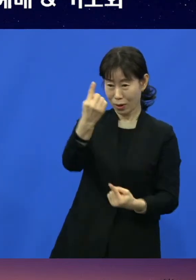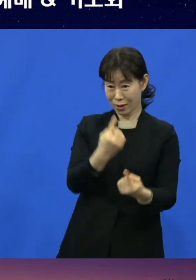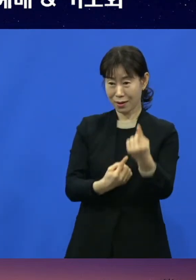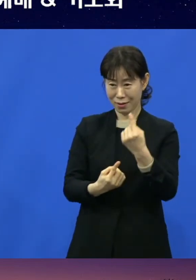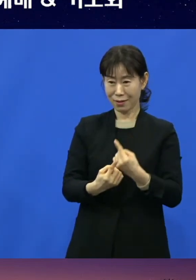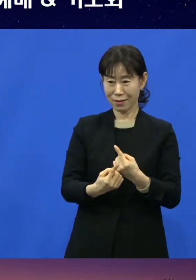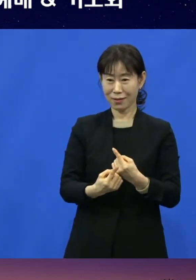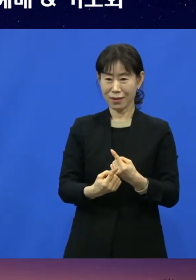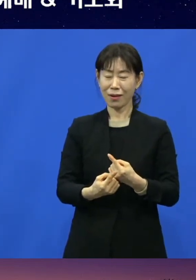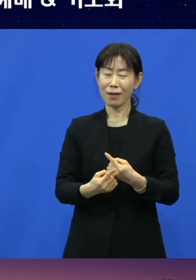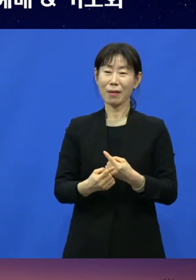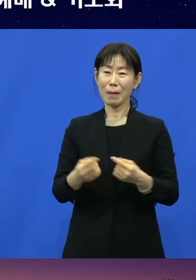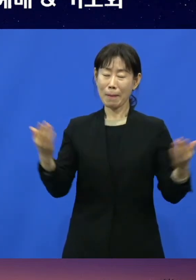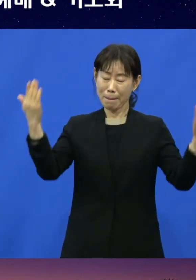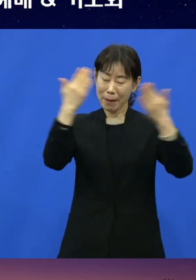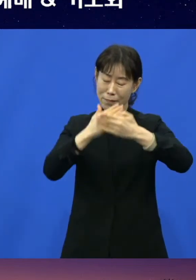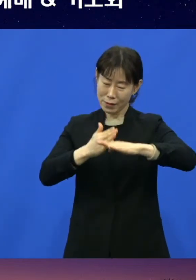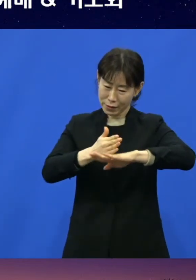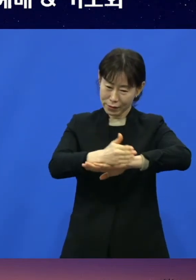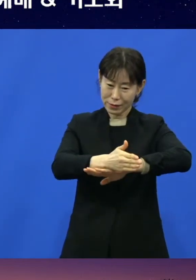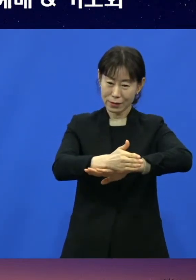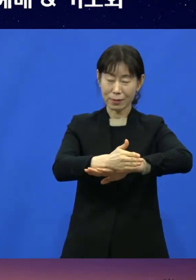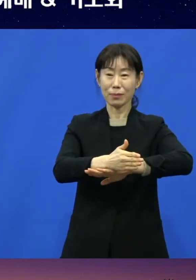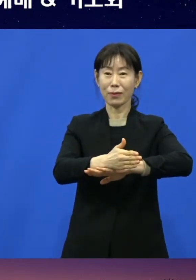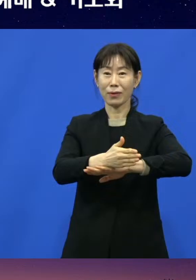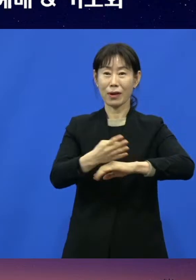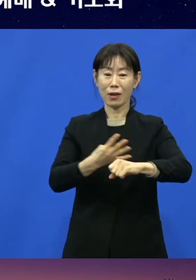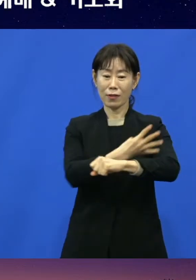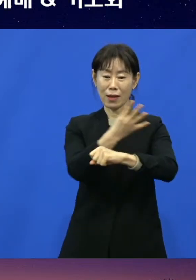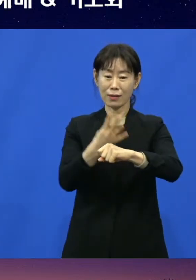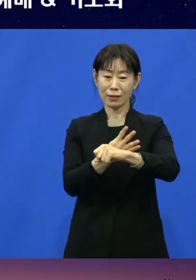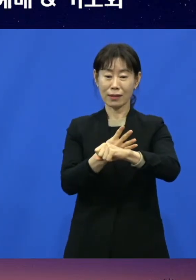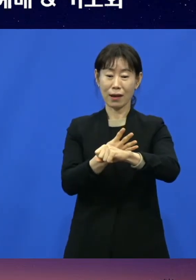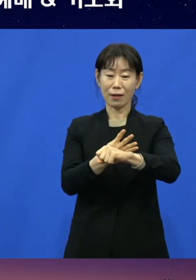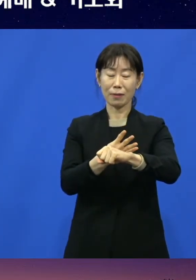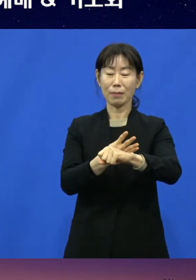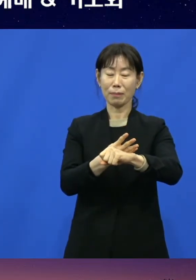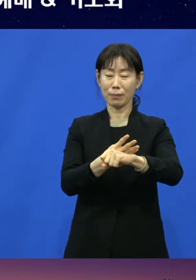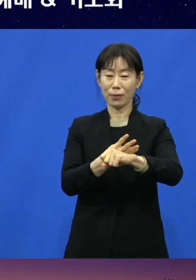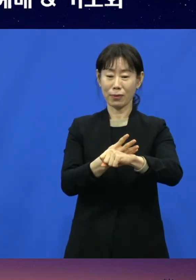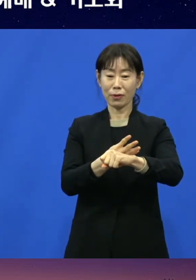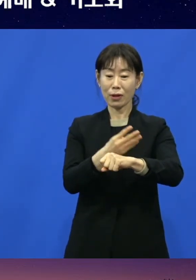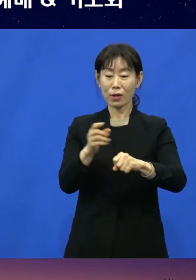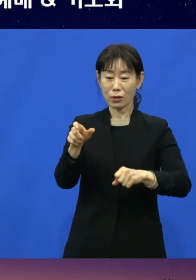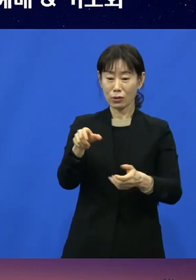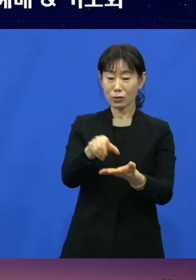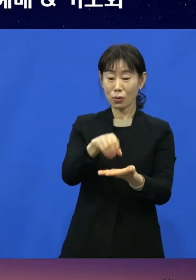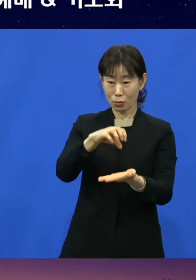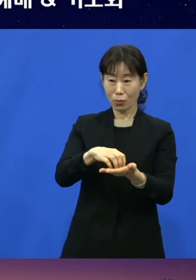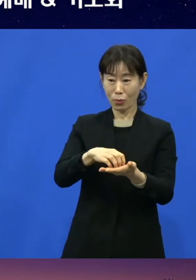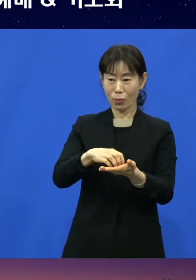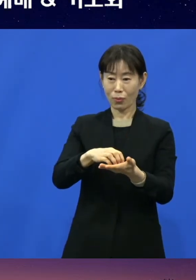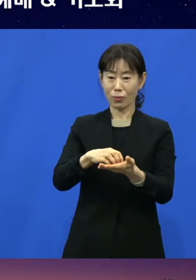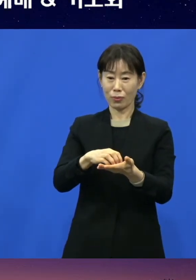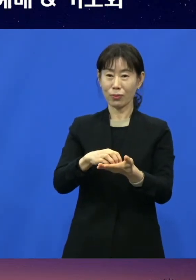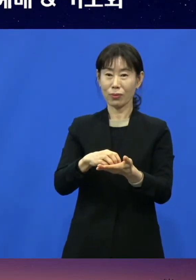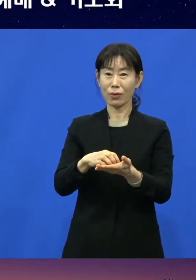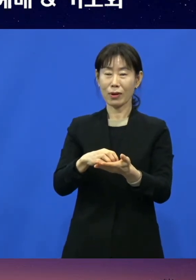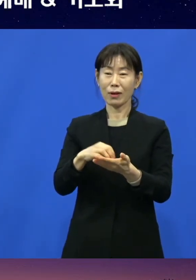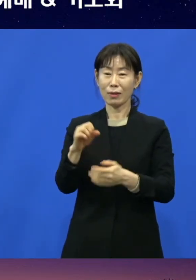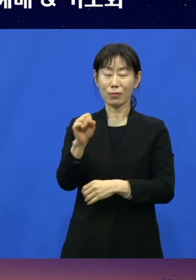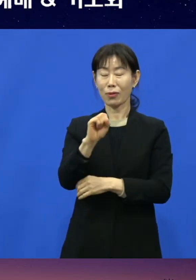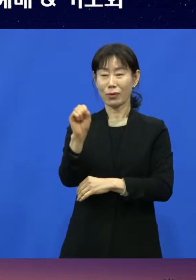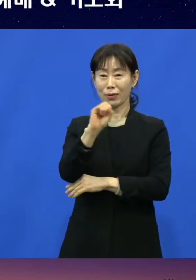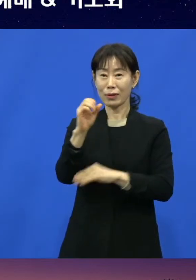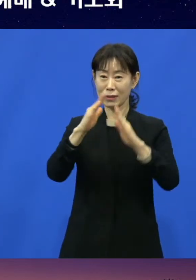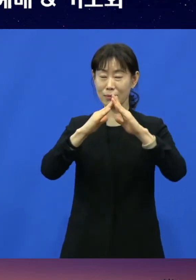너무 밤에 늦게 또 여기 마치고 4시간 반을 또 마치자마자 갔는데 너무 큰 은혜가 됐다고 그렇게